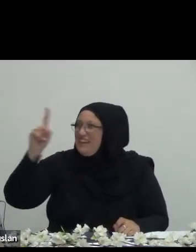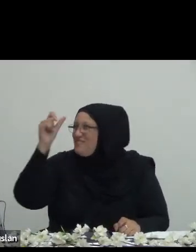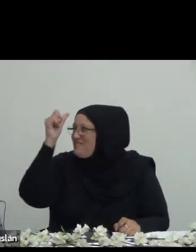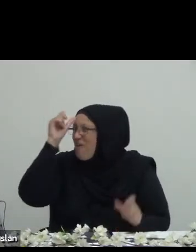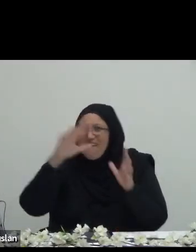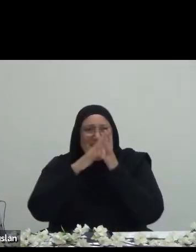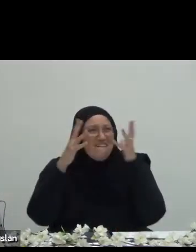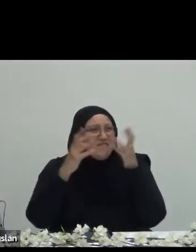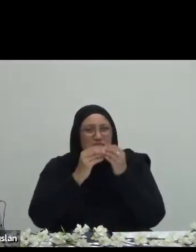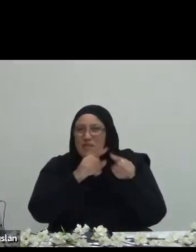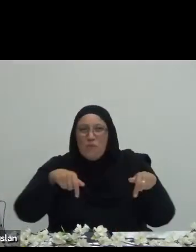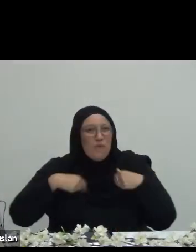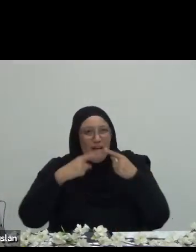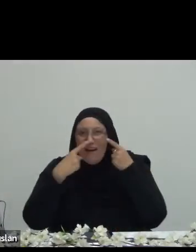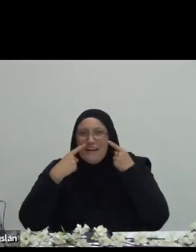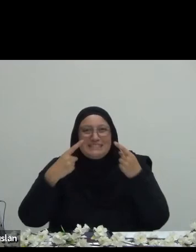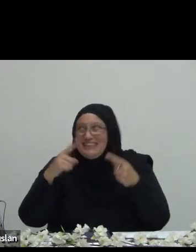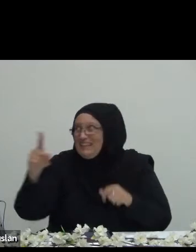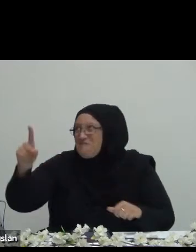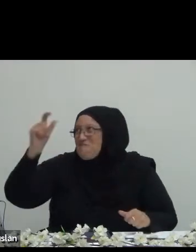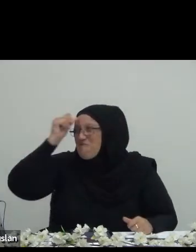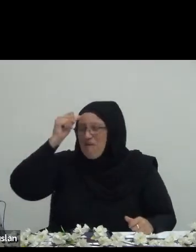الغيب